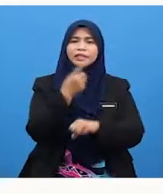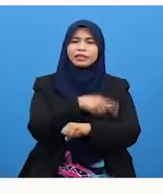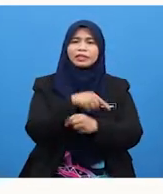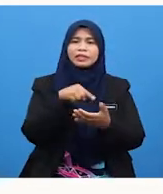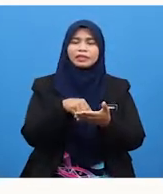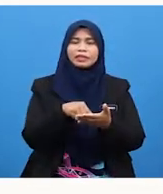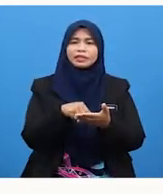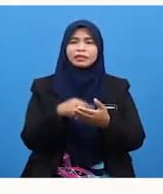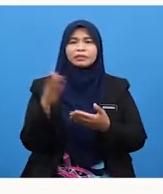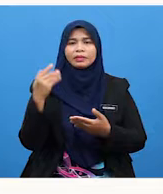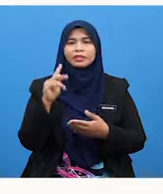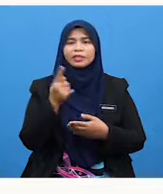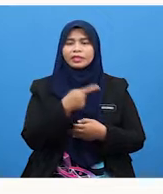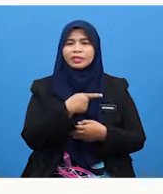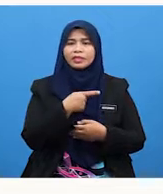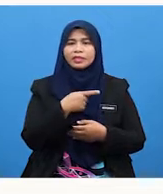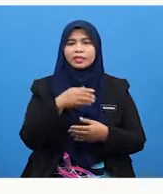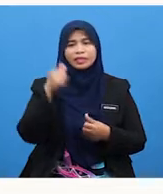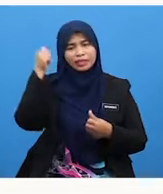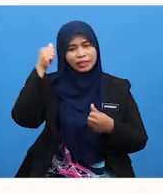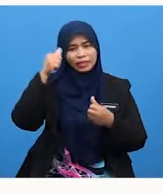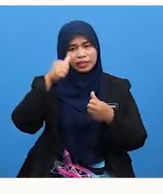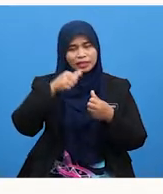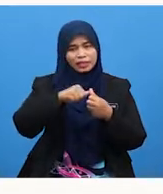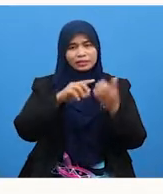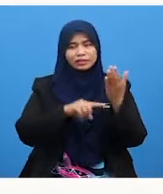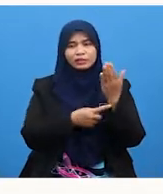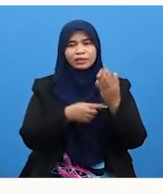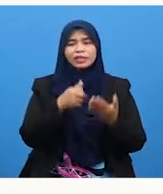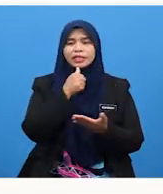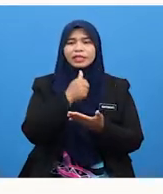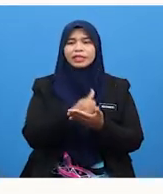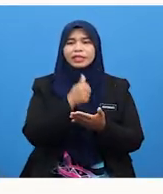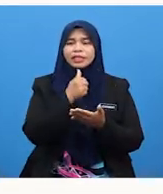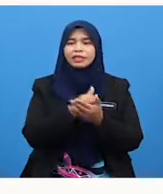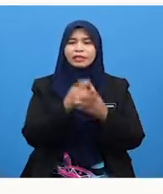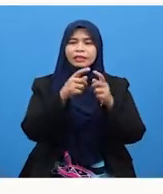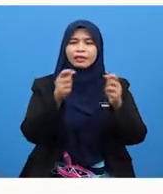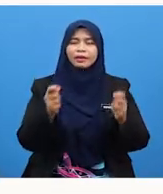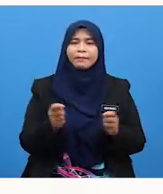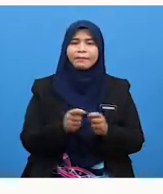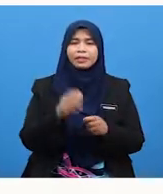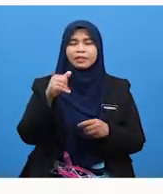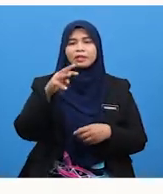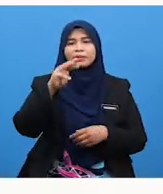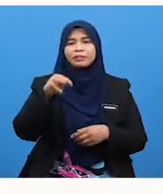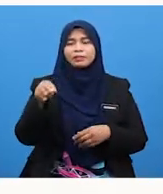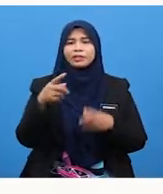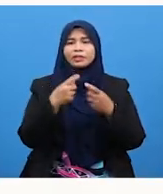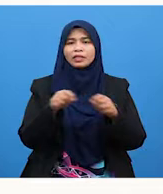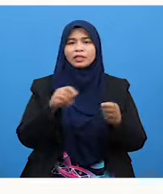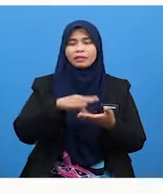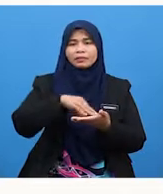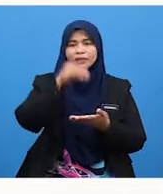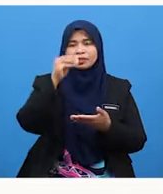hari ini, mari kita imbas kembali nilai-nilai tempat yang murid-murid